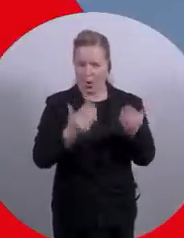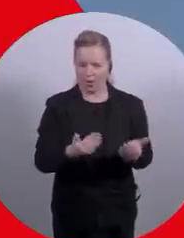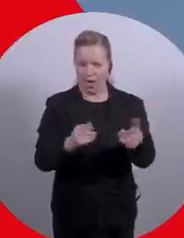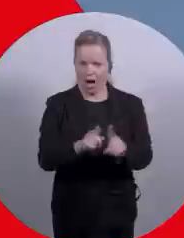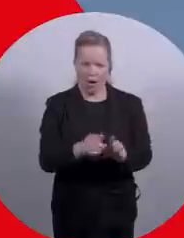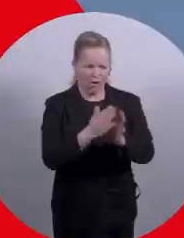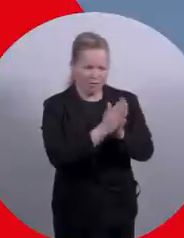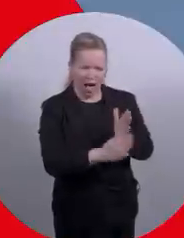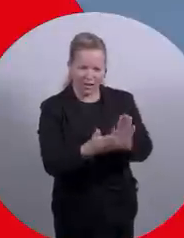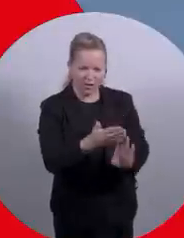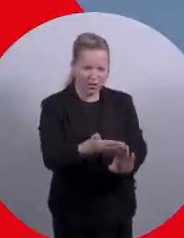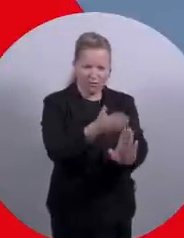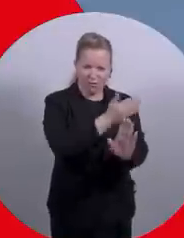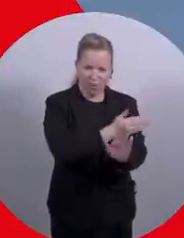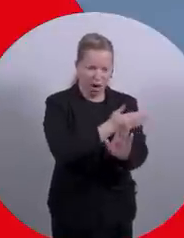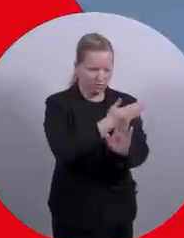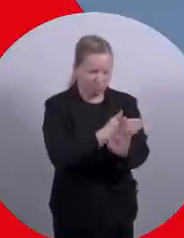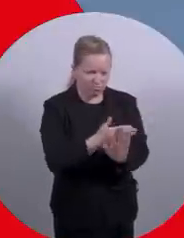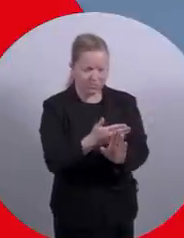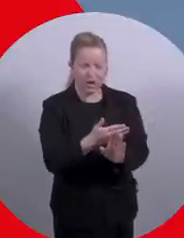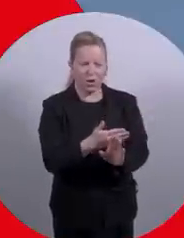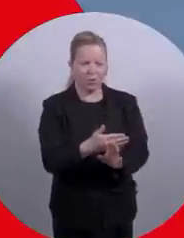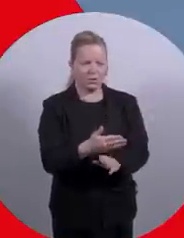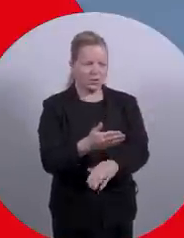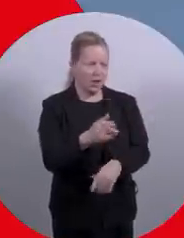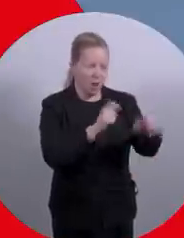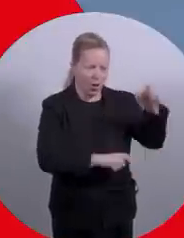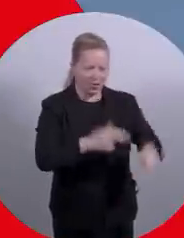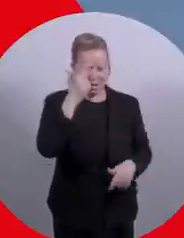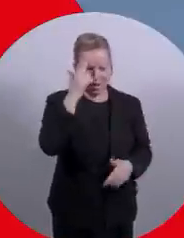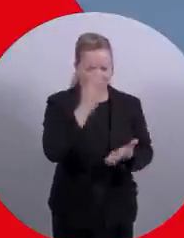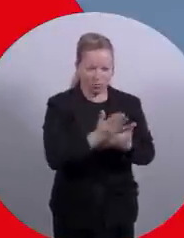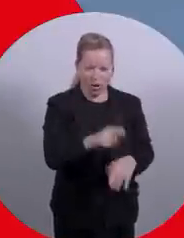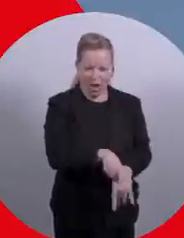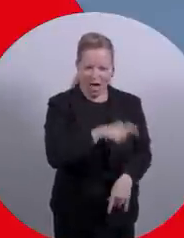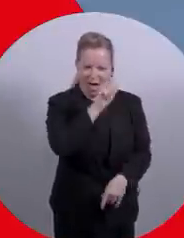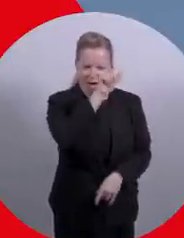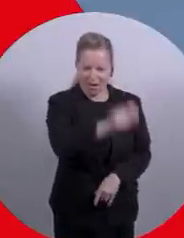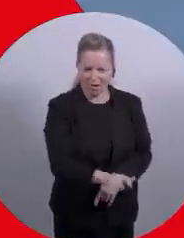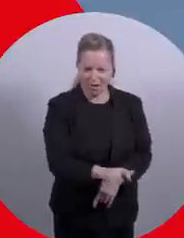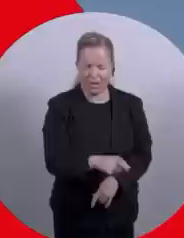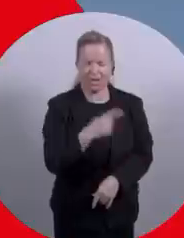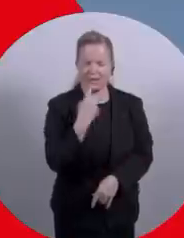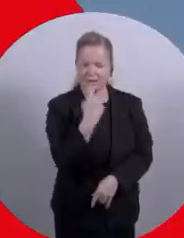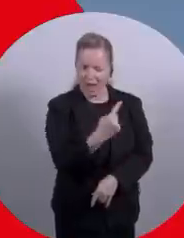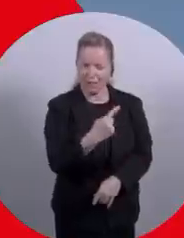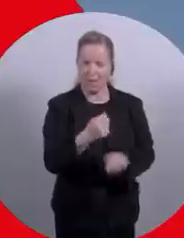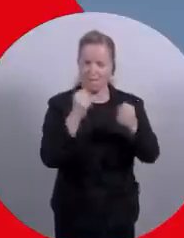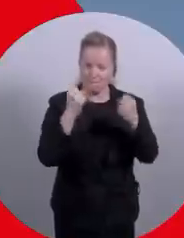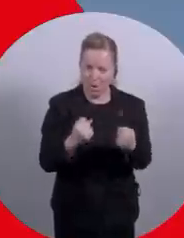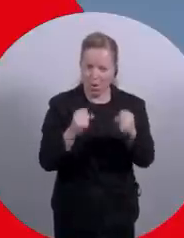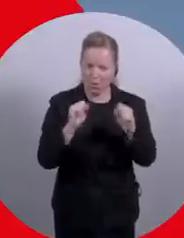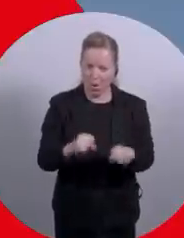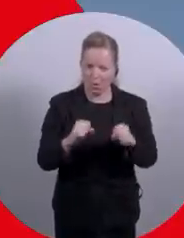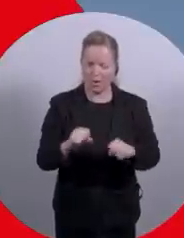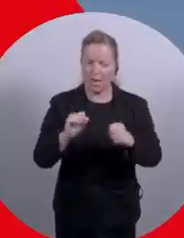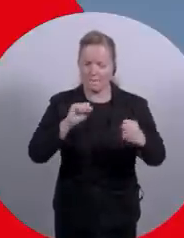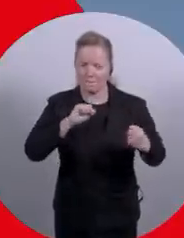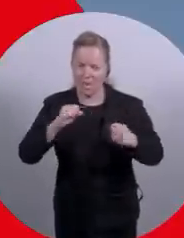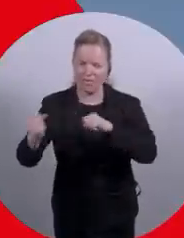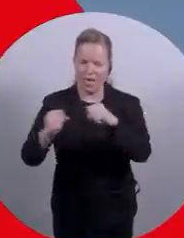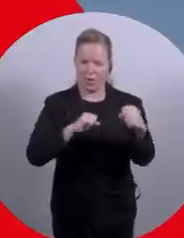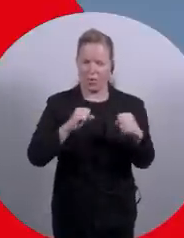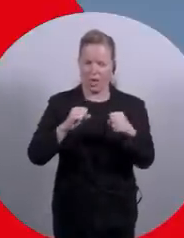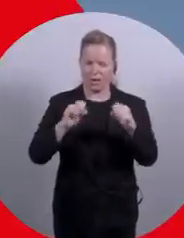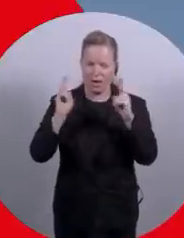und alle die ihnen länger kennen schon länger dass er im Prinzip in der Lage ist Bewegungen zum Organisieren die